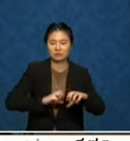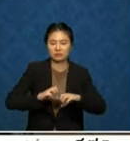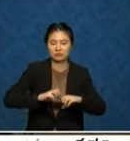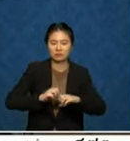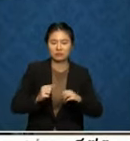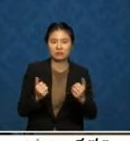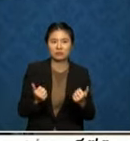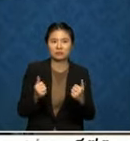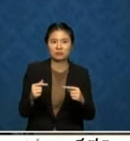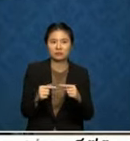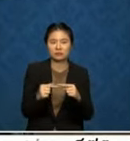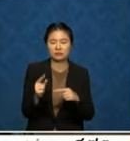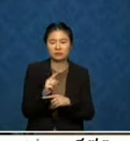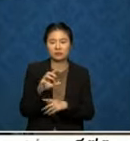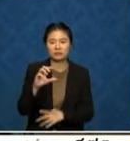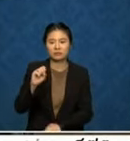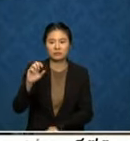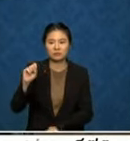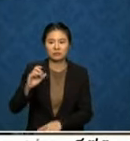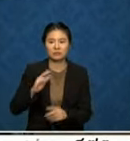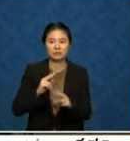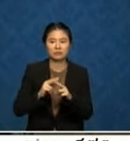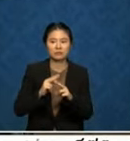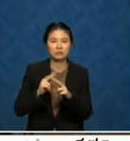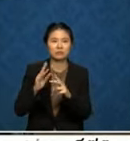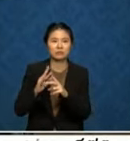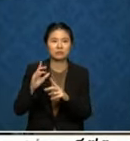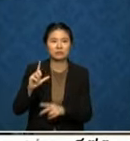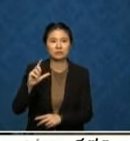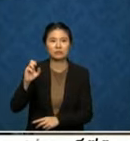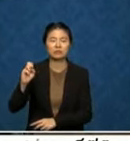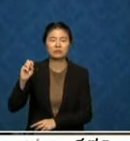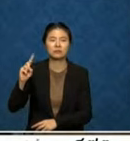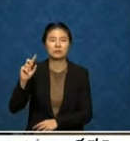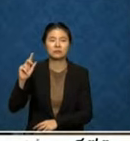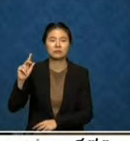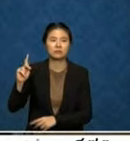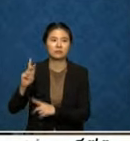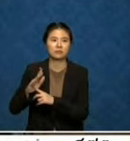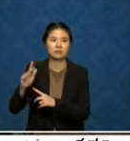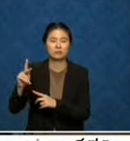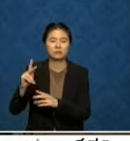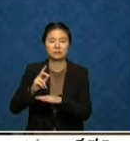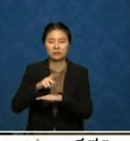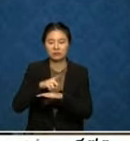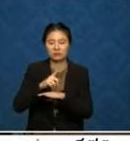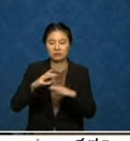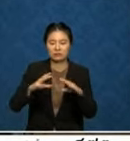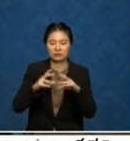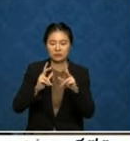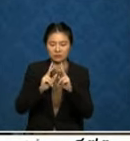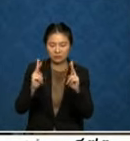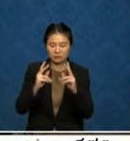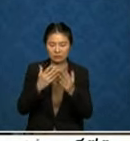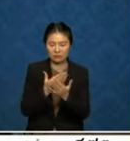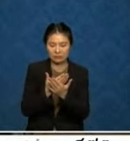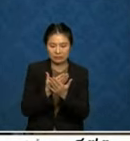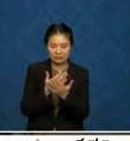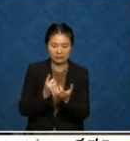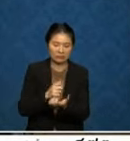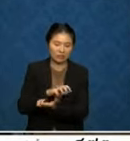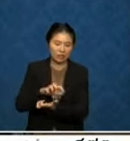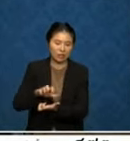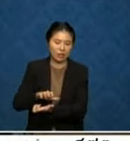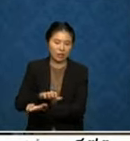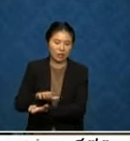ล่าสุดค่ะท่านส.ส.เลิศศักดิ์พัฒนกุลชัยประธานกรรมการป้องกันและปราบปรามการฟอกเงินและยาเสพติด